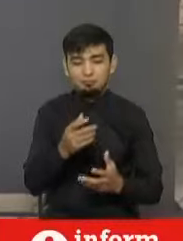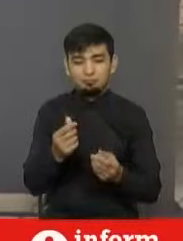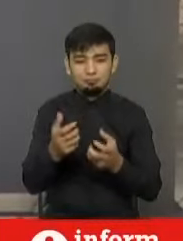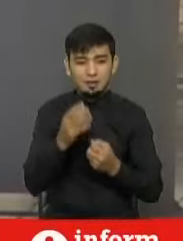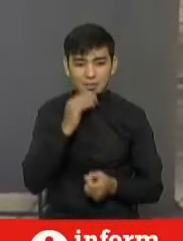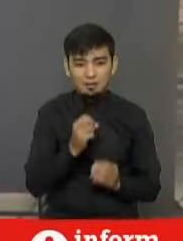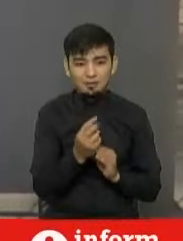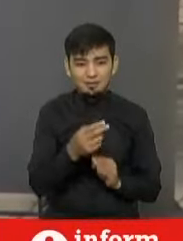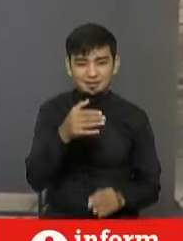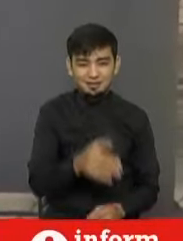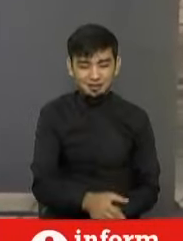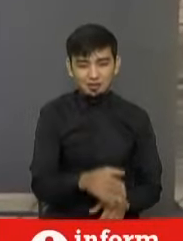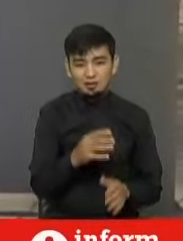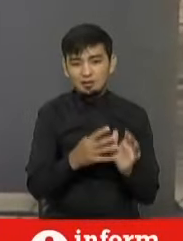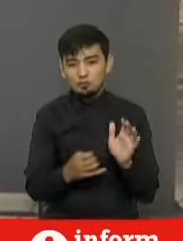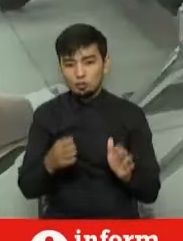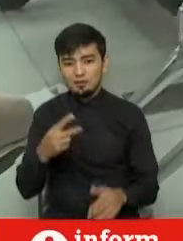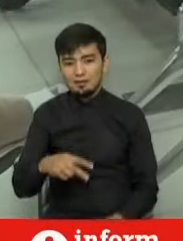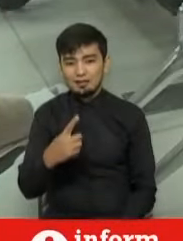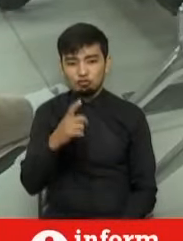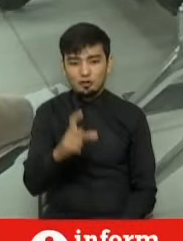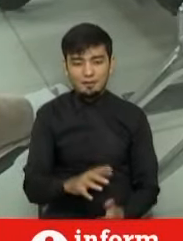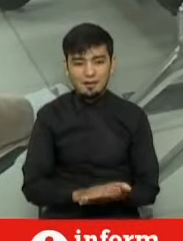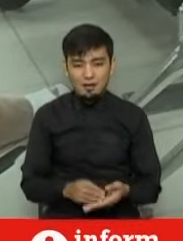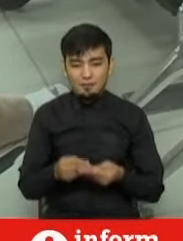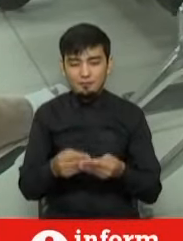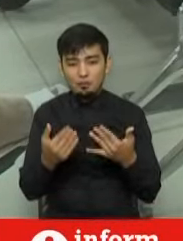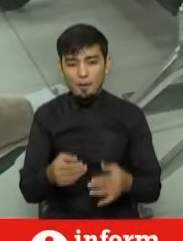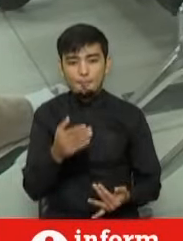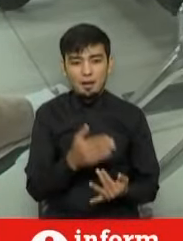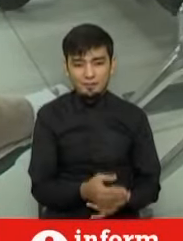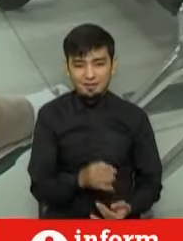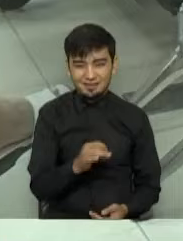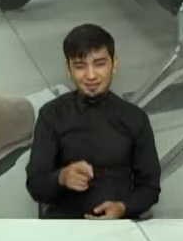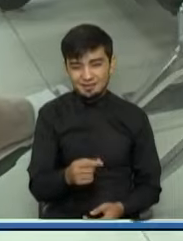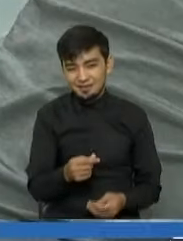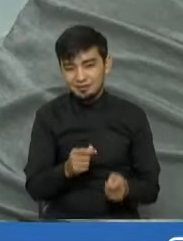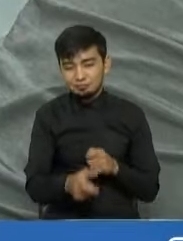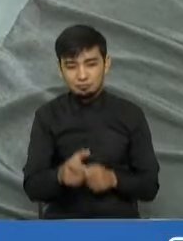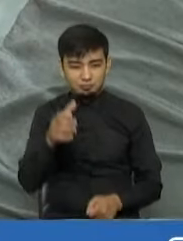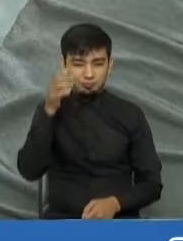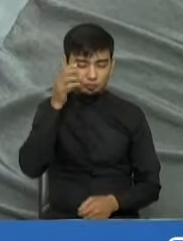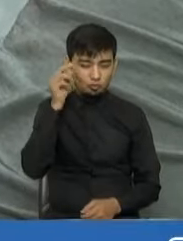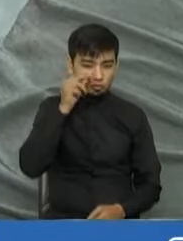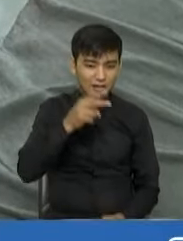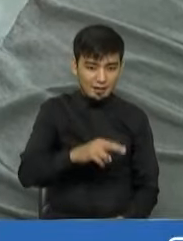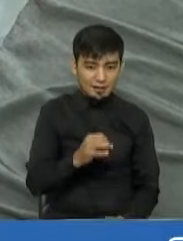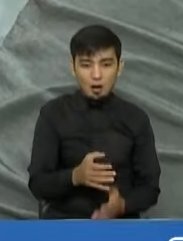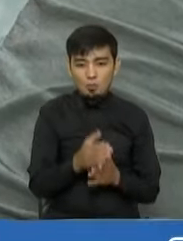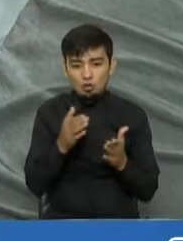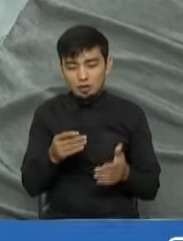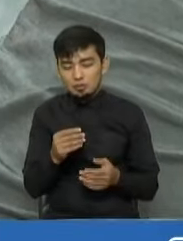подали 12 921 человек. Примерно половина потратила средства на образование, чуть больше – на